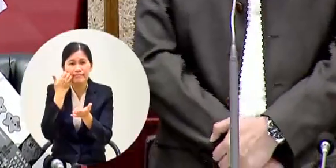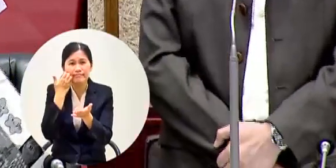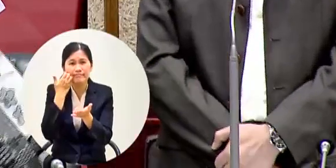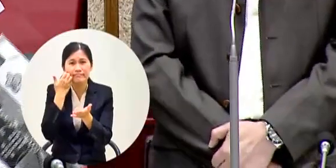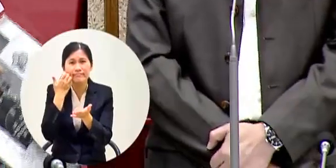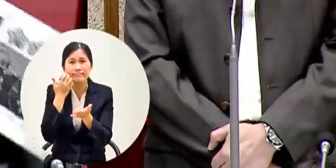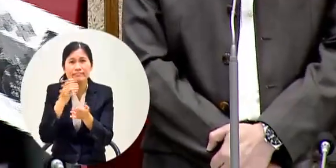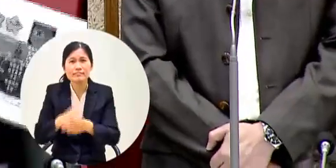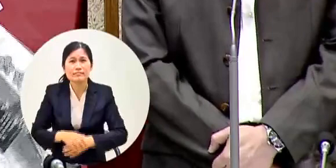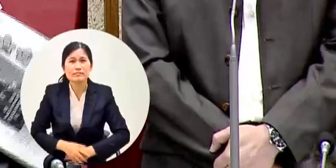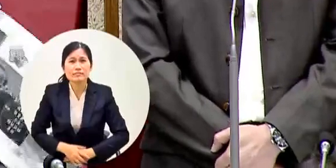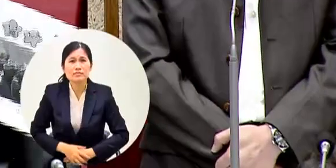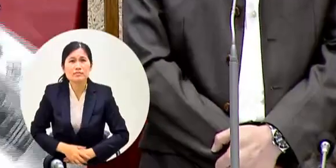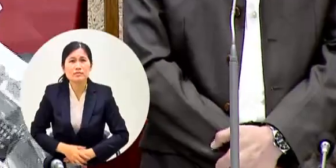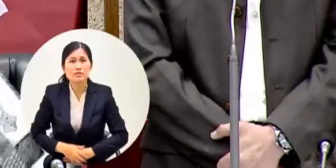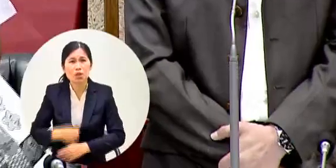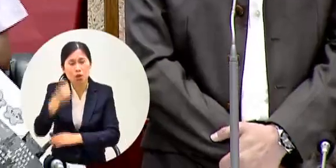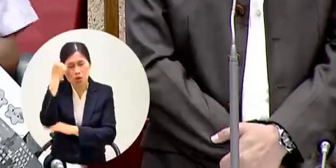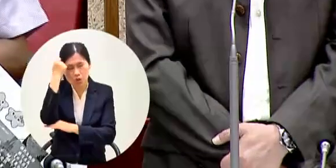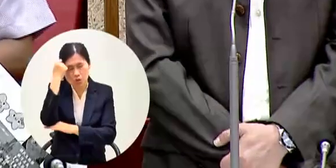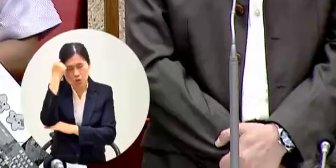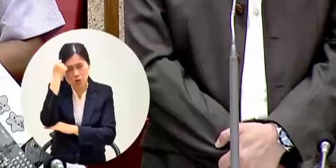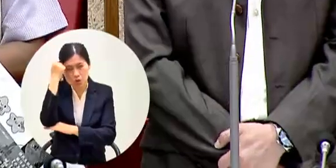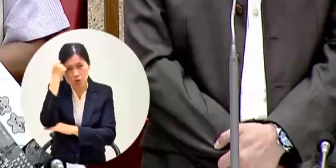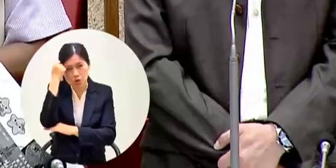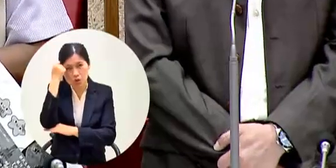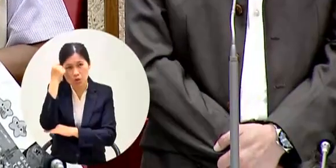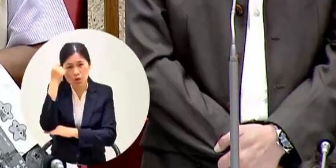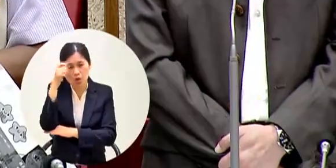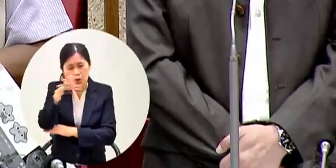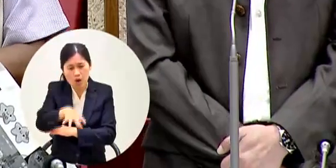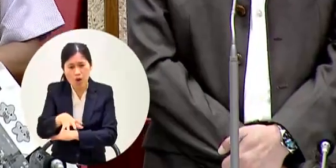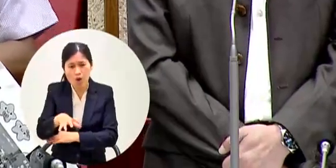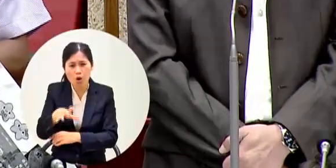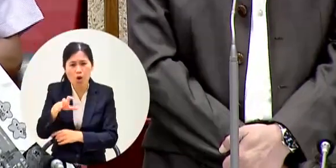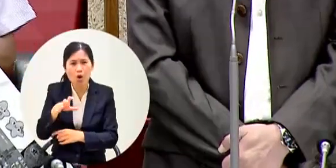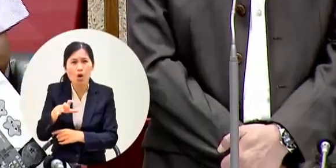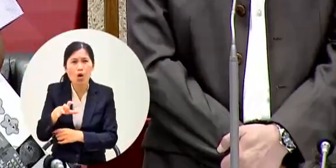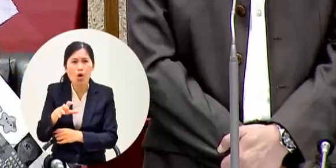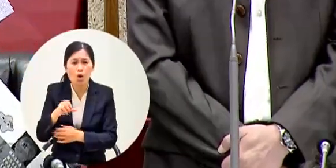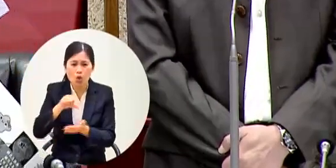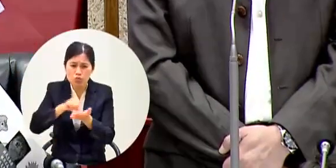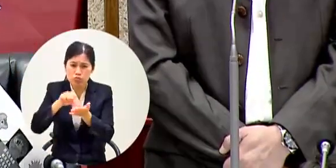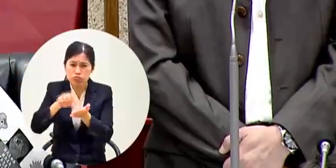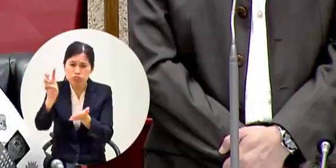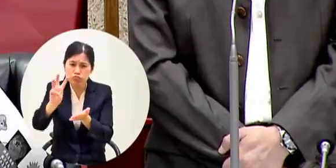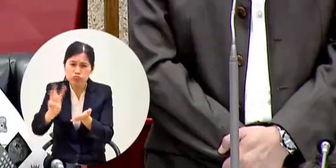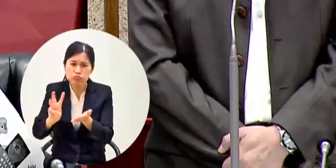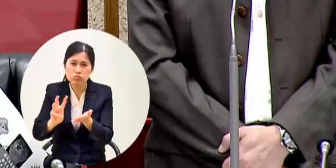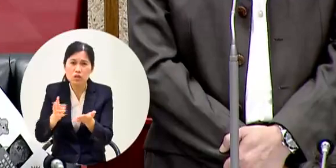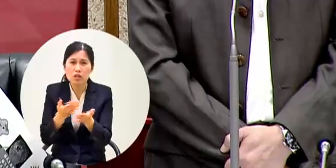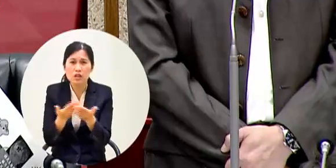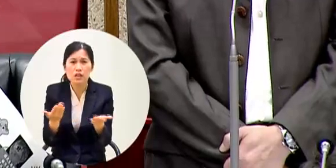公所？向林务局申请水权，作为